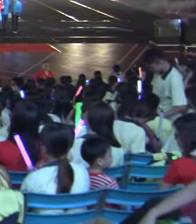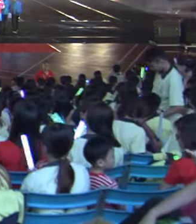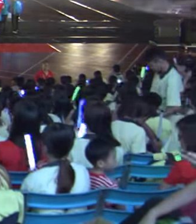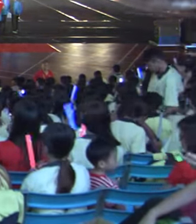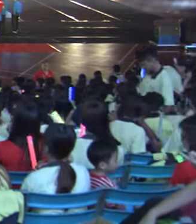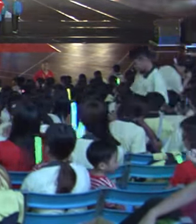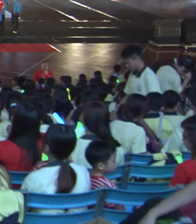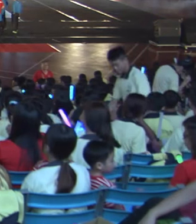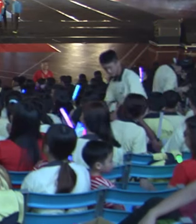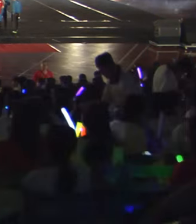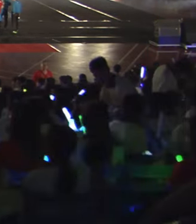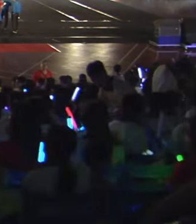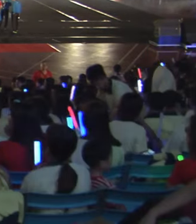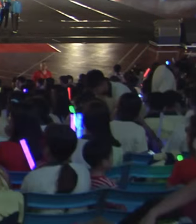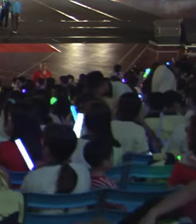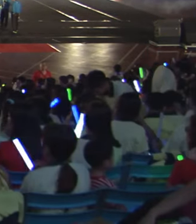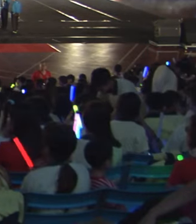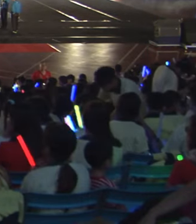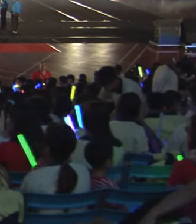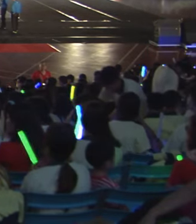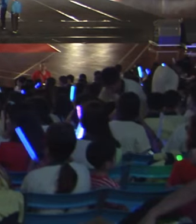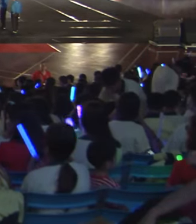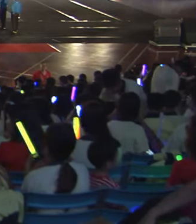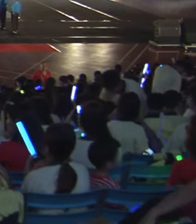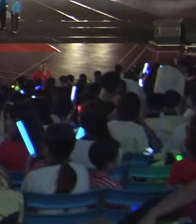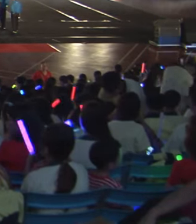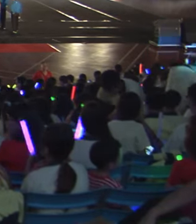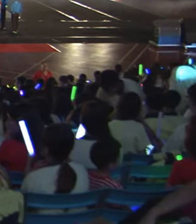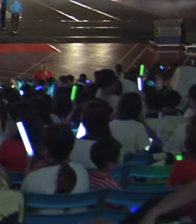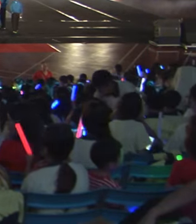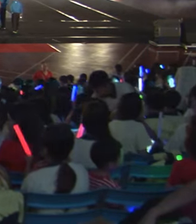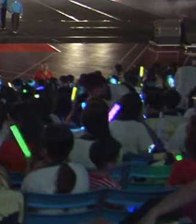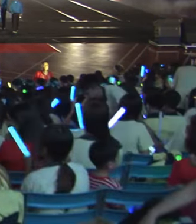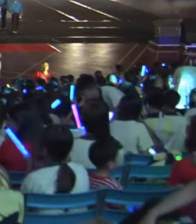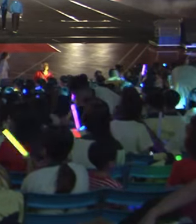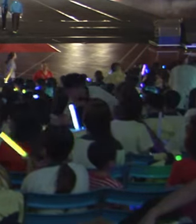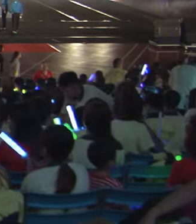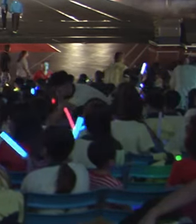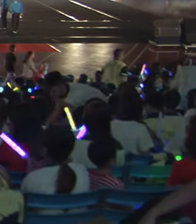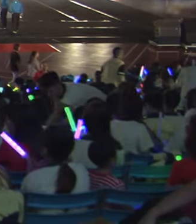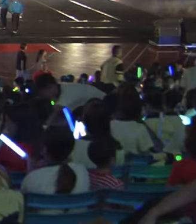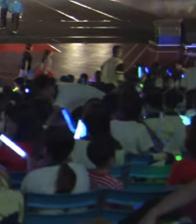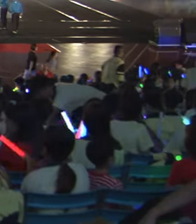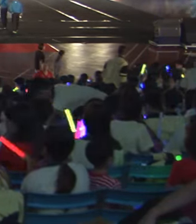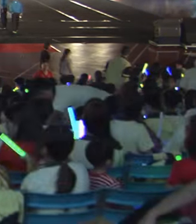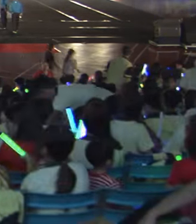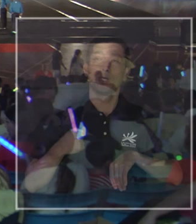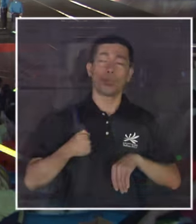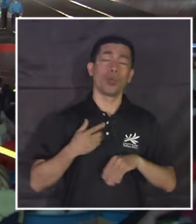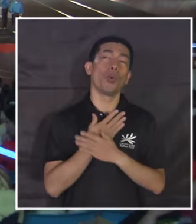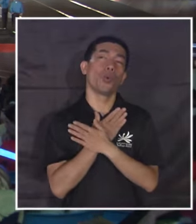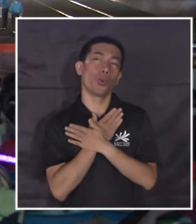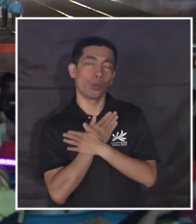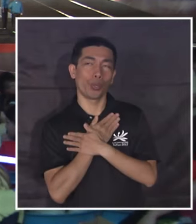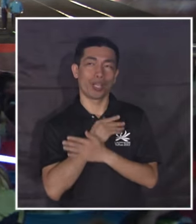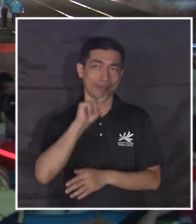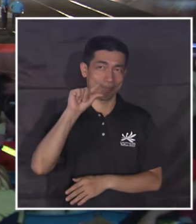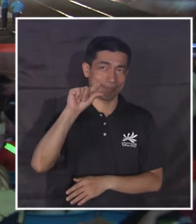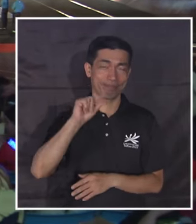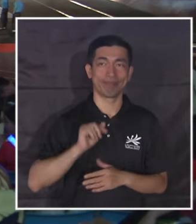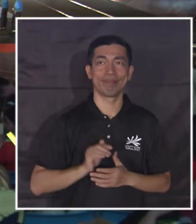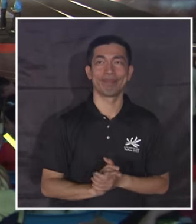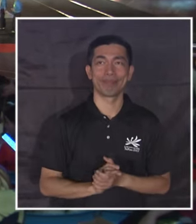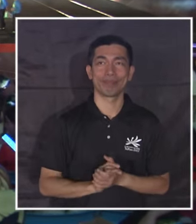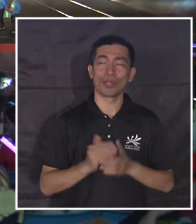在所有运动员退场的这个时刻，在场所有的观众也稍事休息，因为等一下有一连串